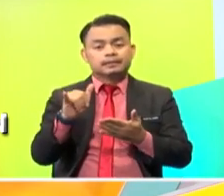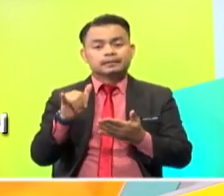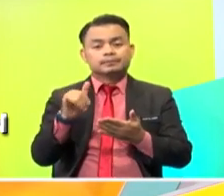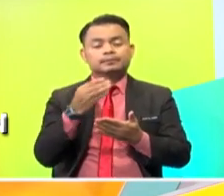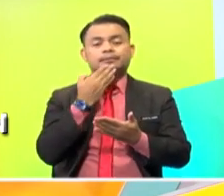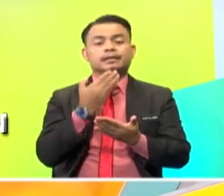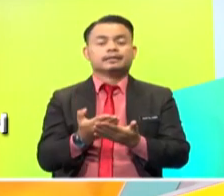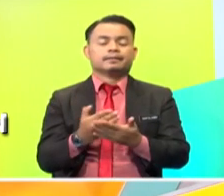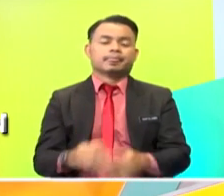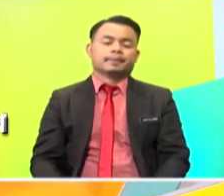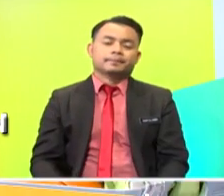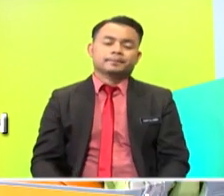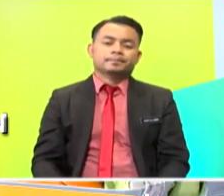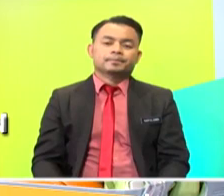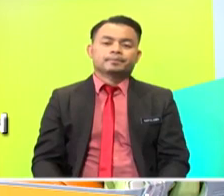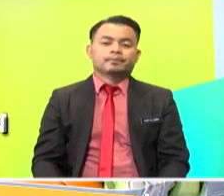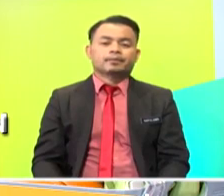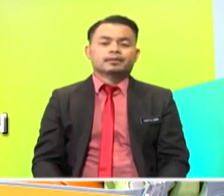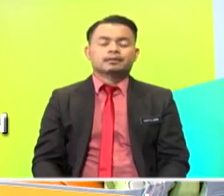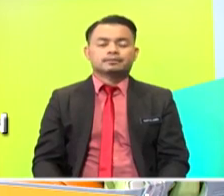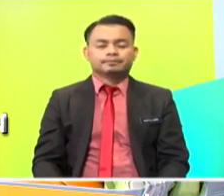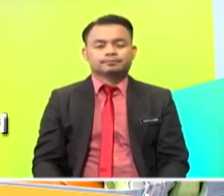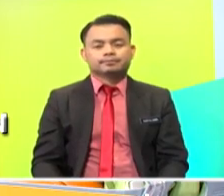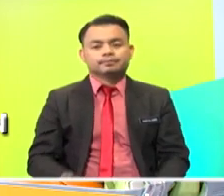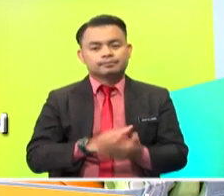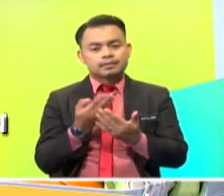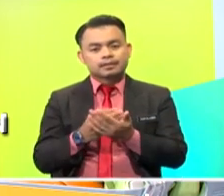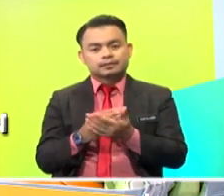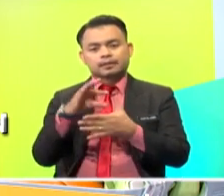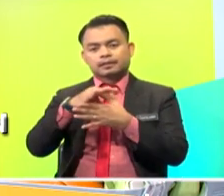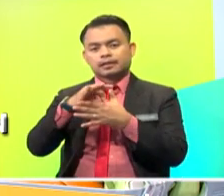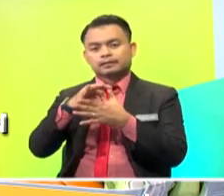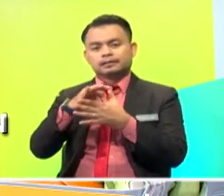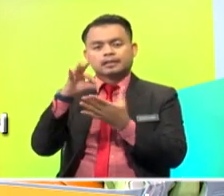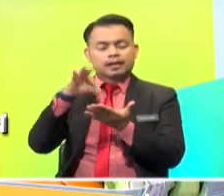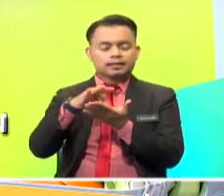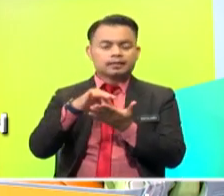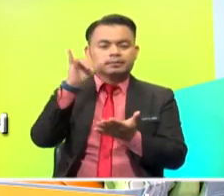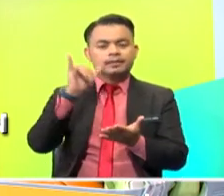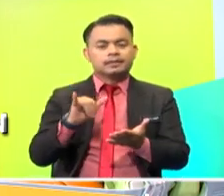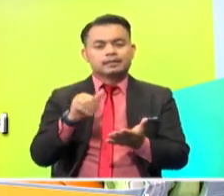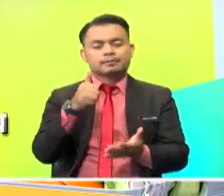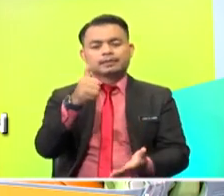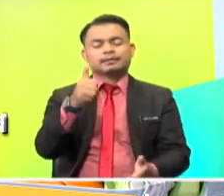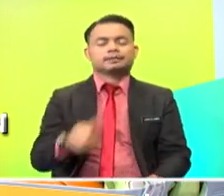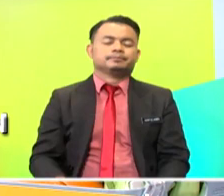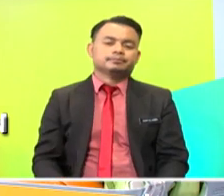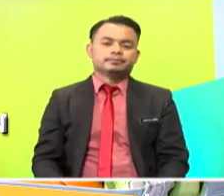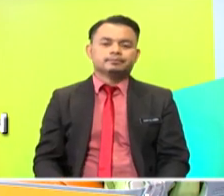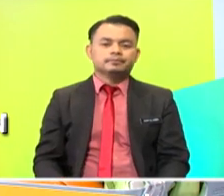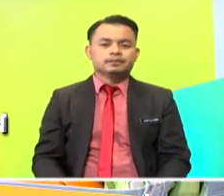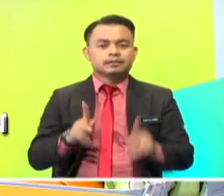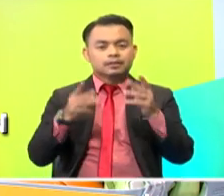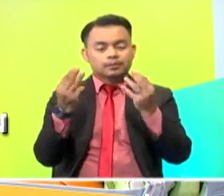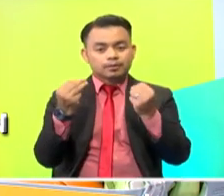ulang masakan yang segar daging yang segar ayamnya resep tumis sayur tapi kata di anak buat Karim istilah